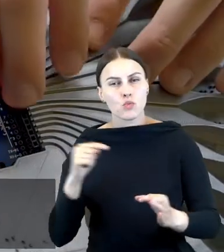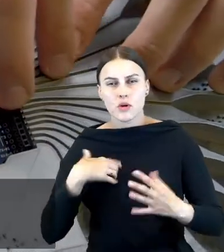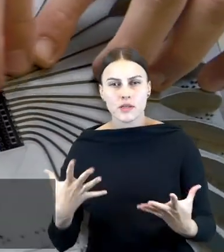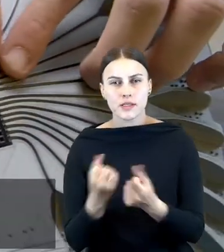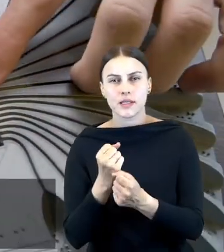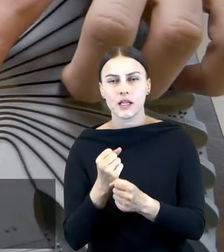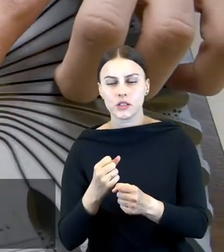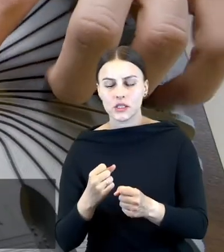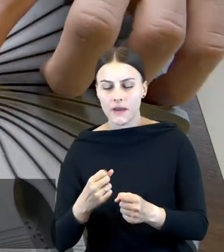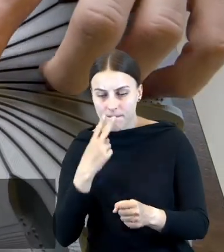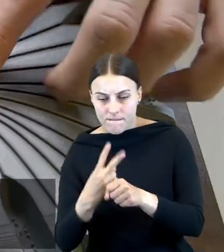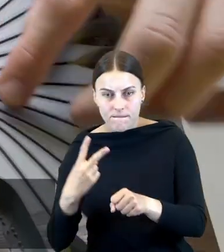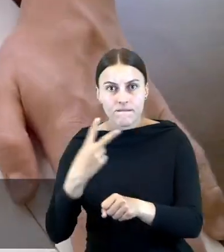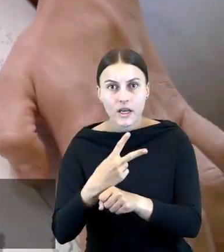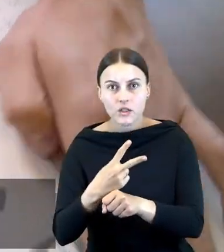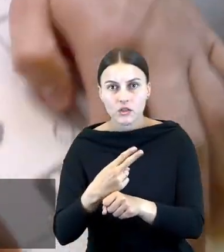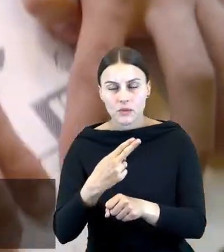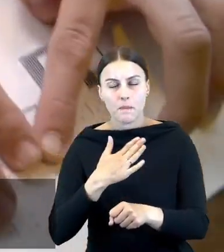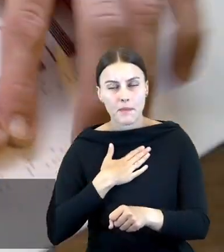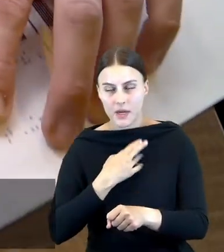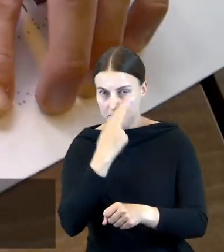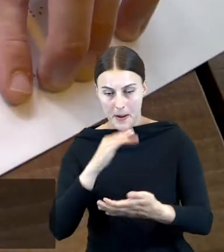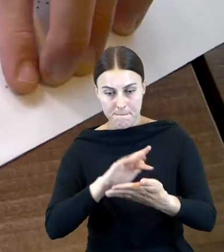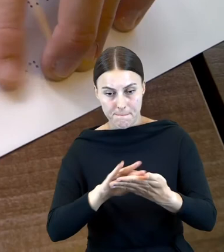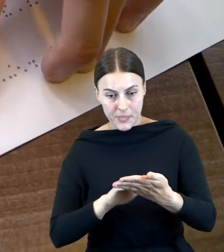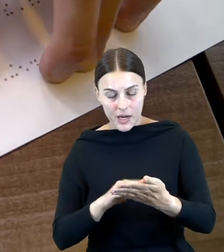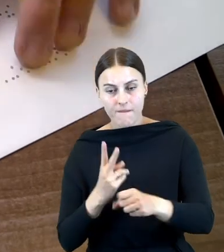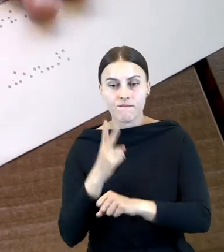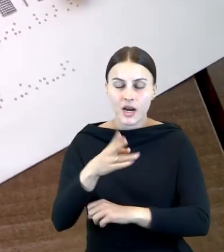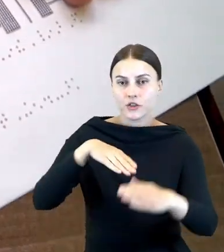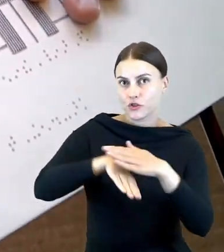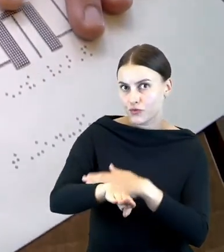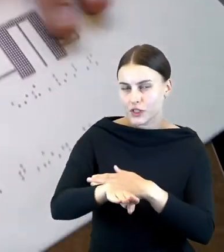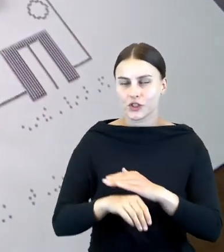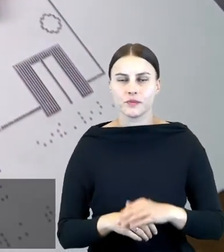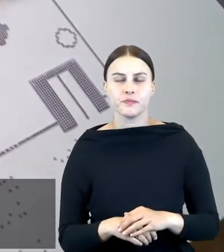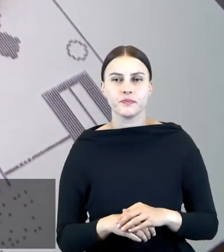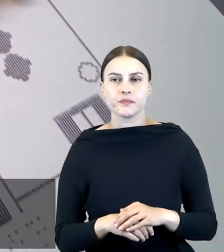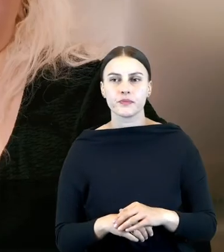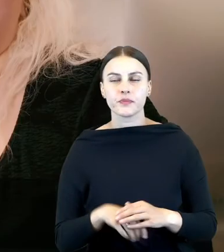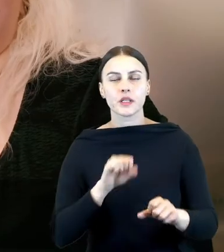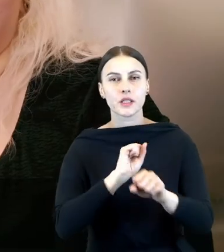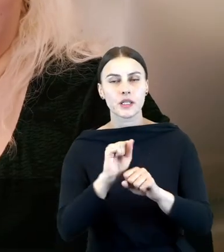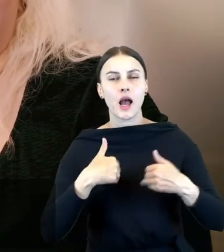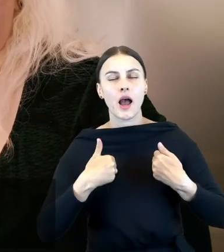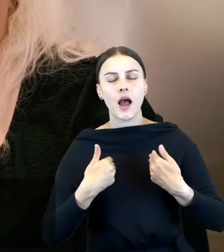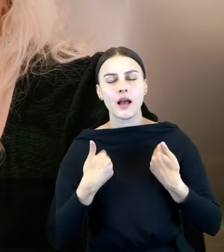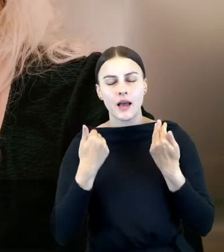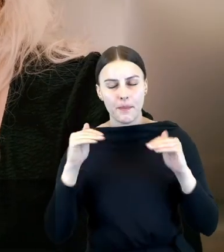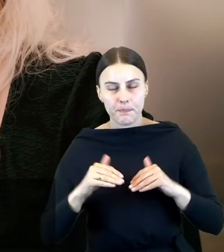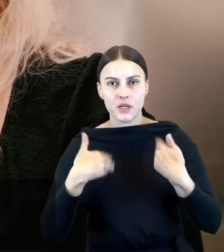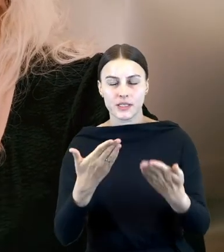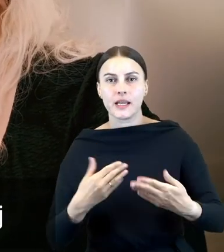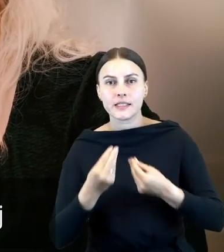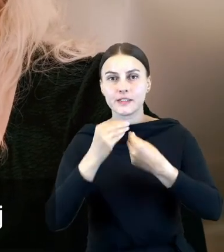Potrzebuję znaleźć odpowiednie wejście. Tu mam opis w Braille'u, wejść i wyjść. W ramach zwiększenia